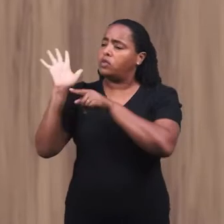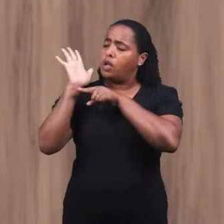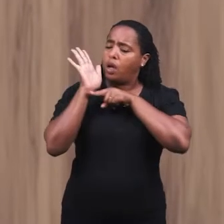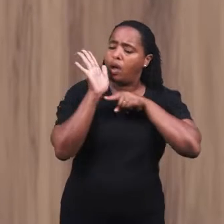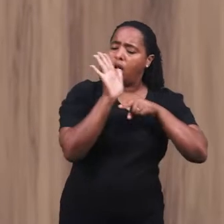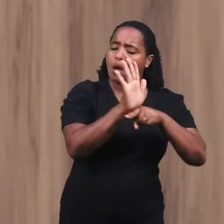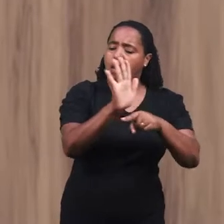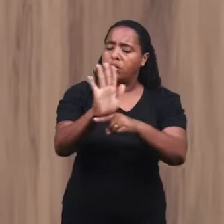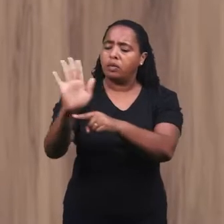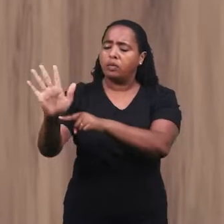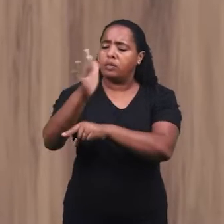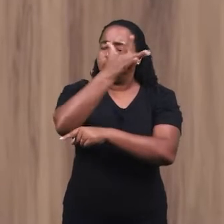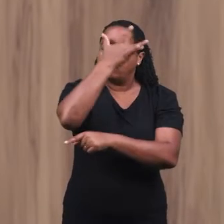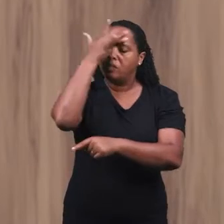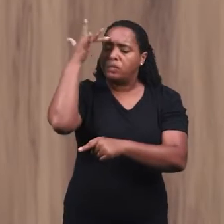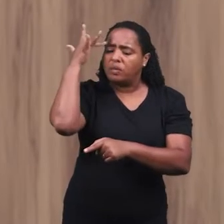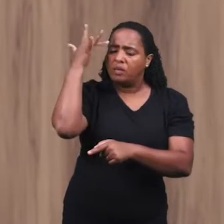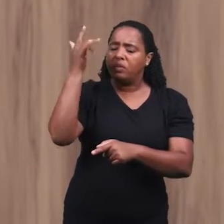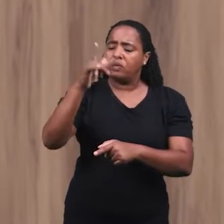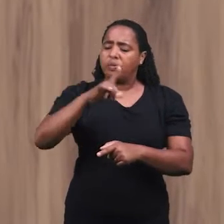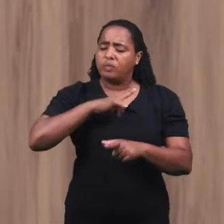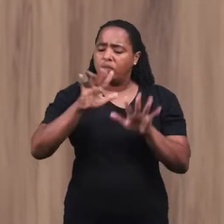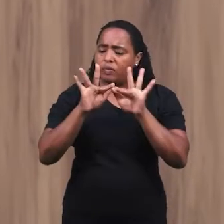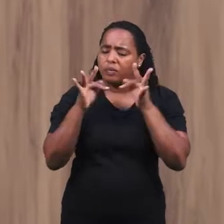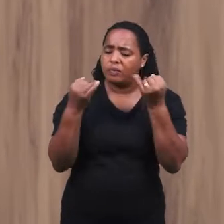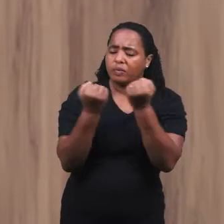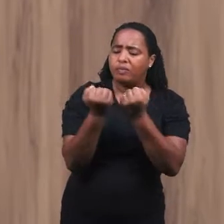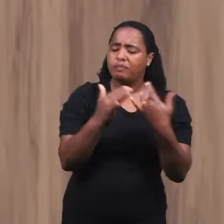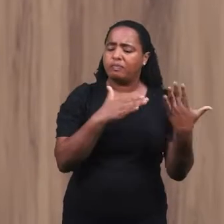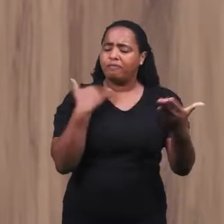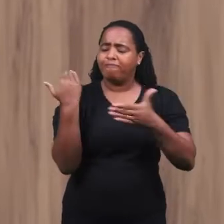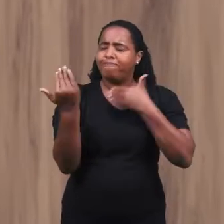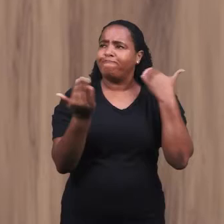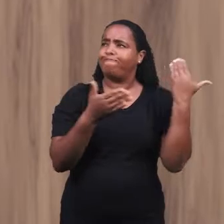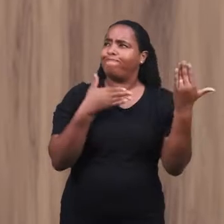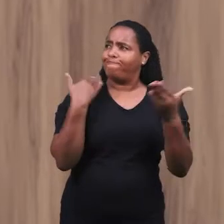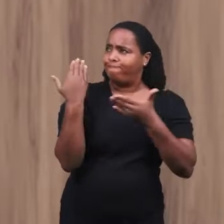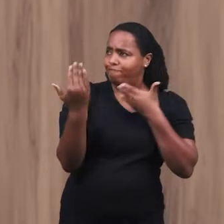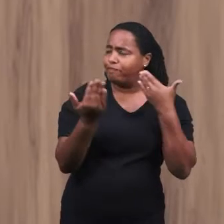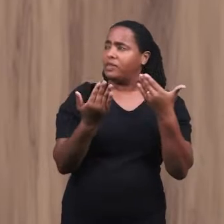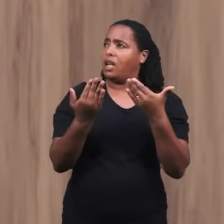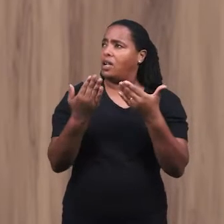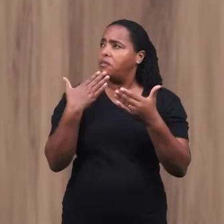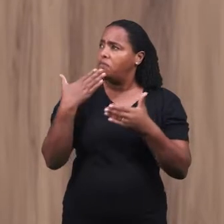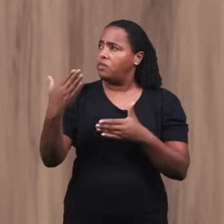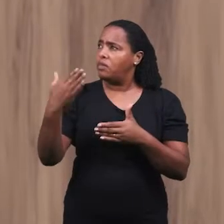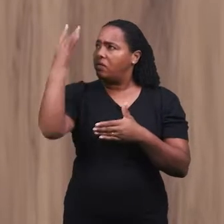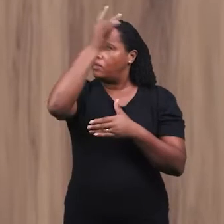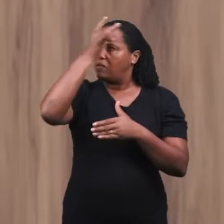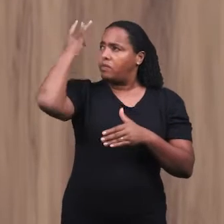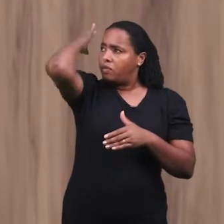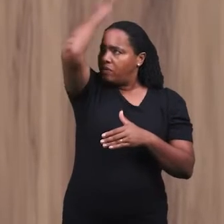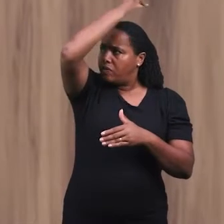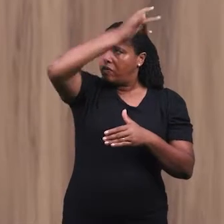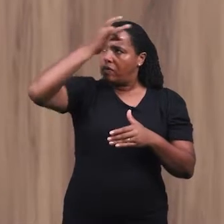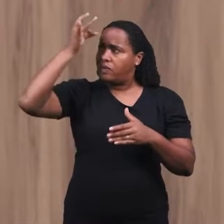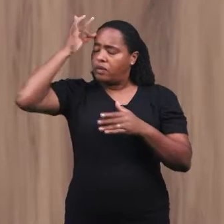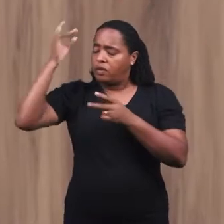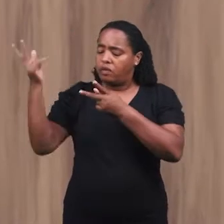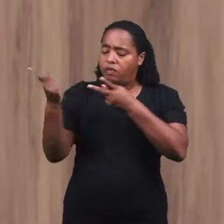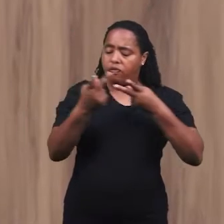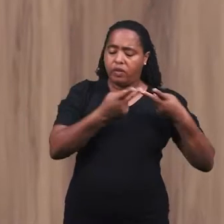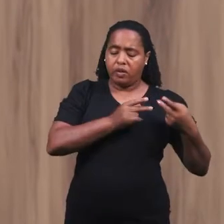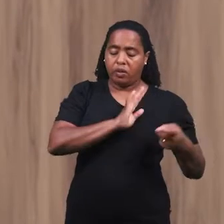укрепить, помочь им, помочь всем тем, кто потерял близких в этот час, чтобы Дух Твой Святой мог